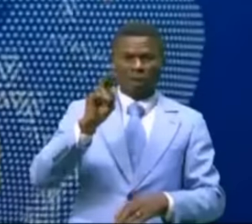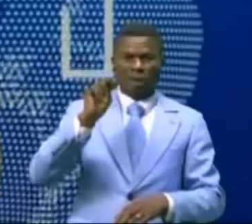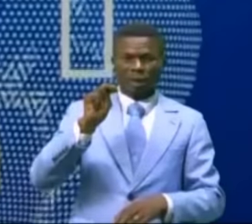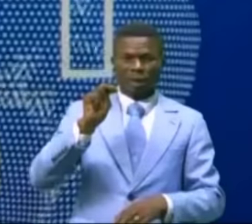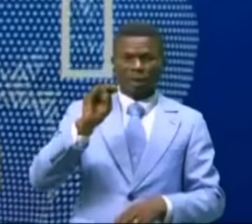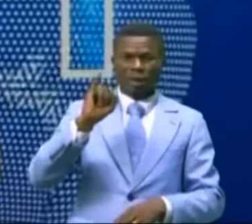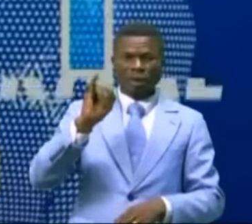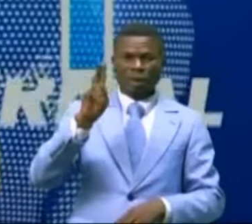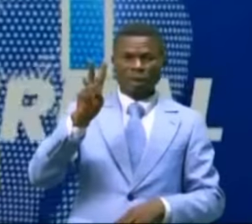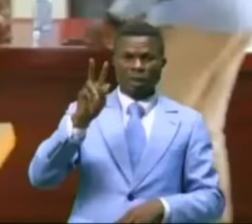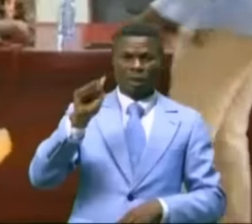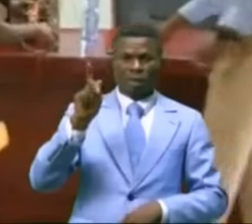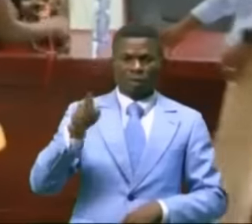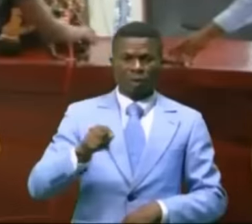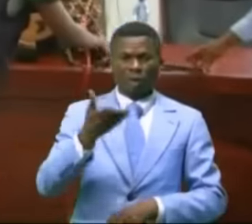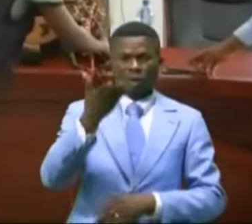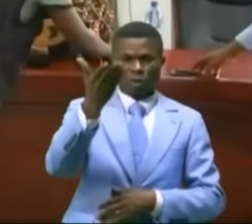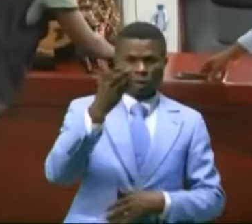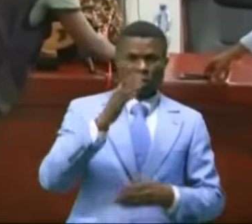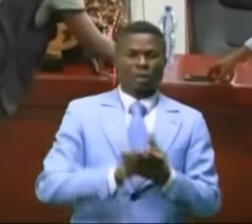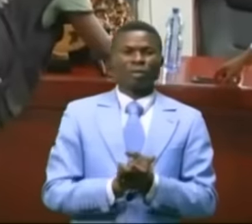Bikaï.